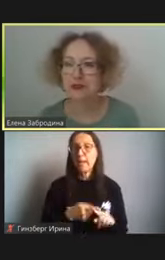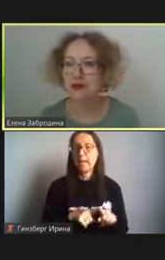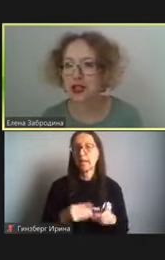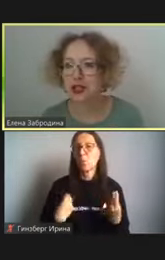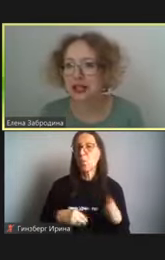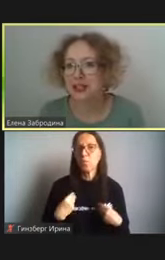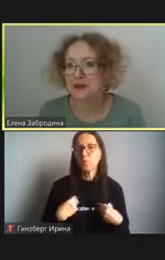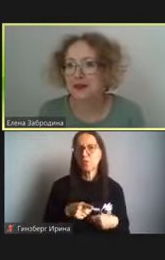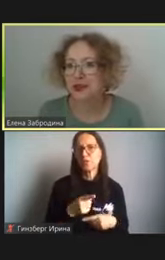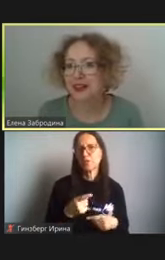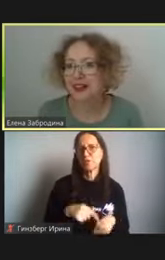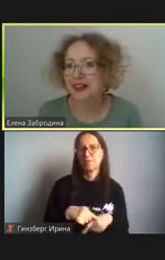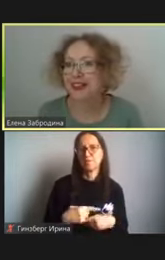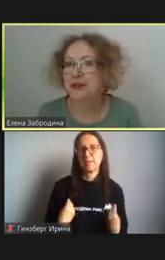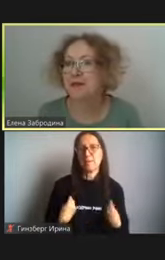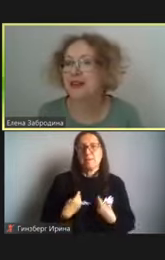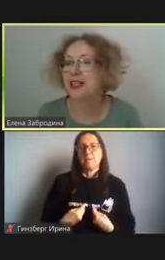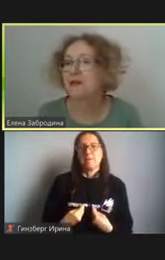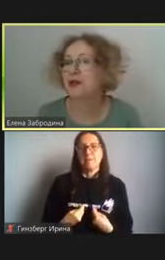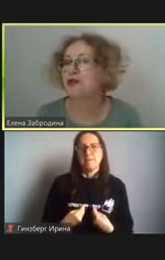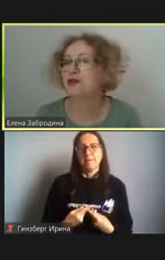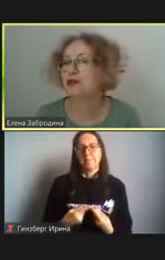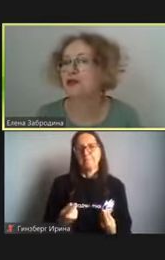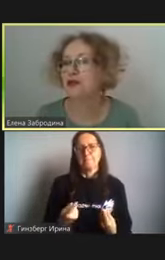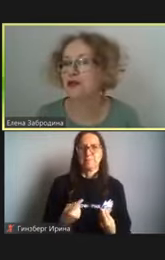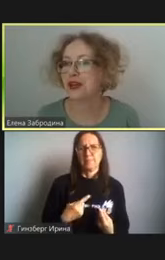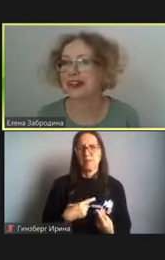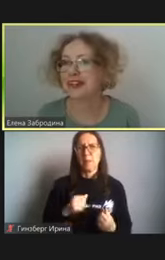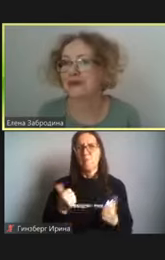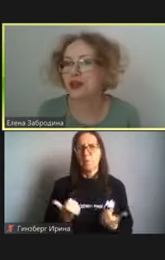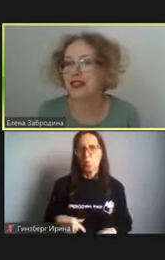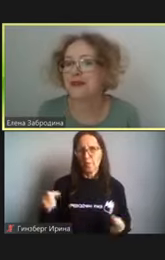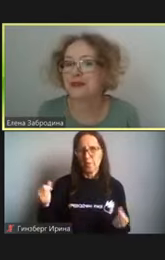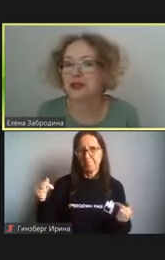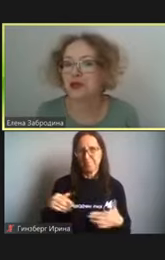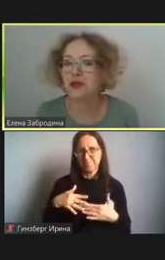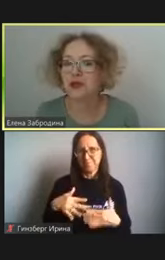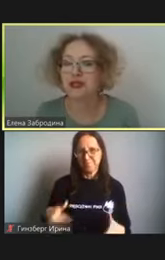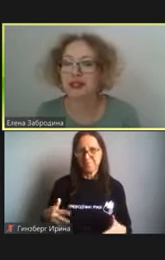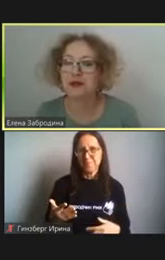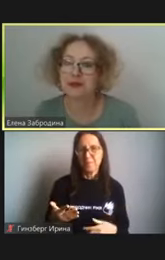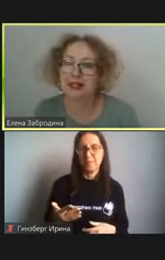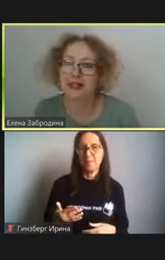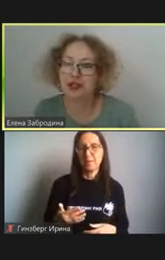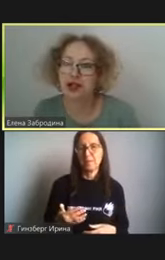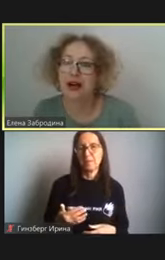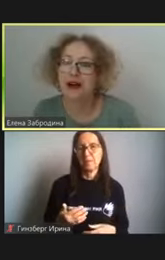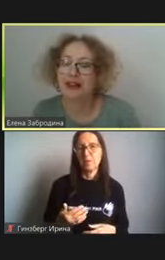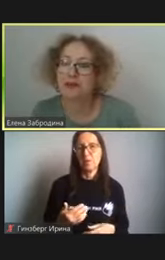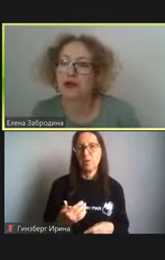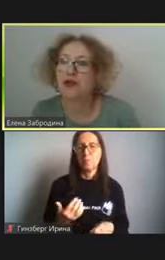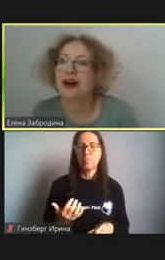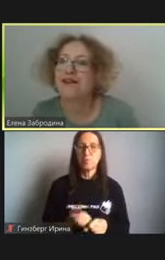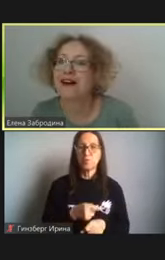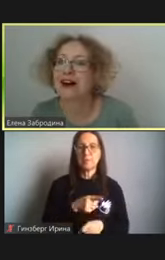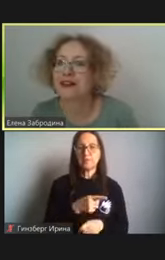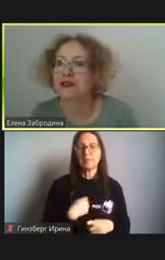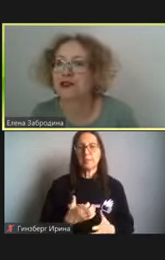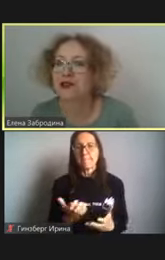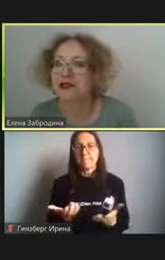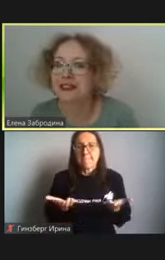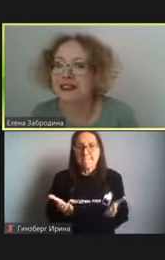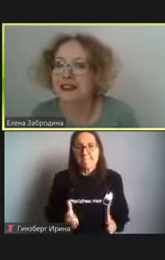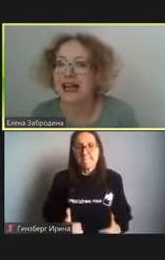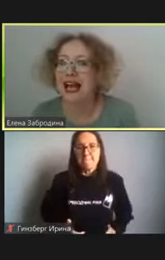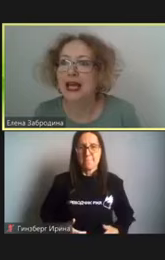ему немножко, ну вот, не по его фигуре, она немножко не подходит ему, посмотрите, немножко она ему туговата